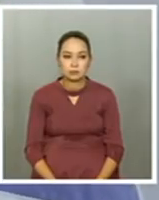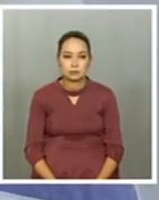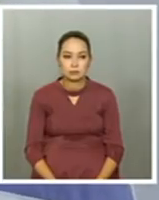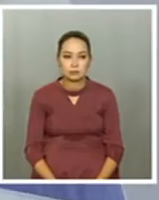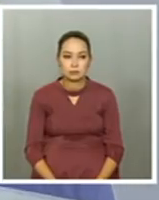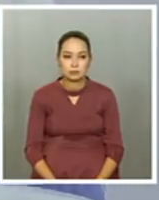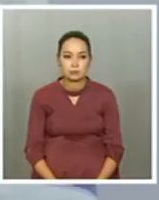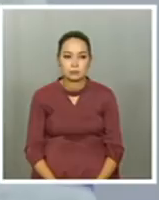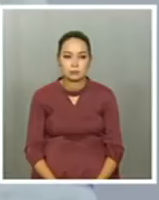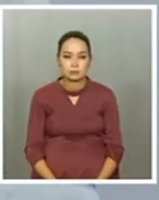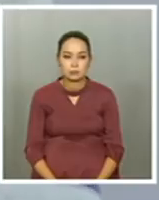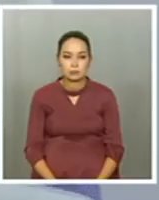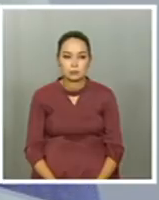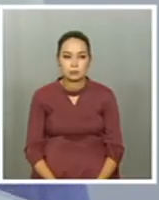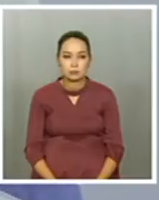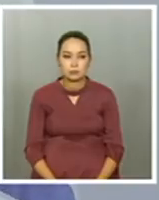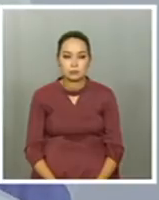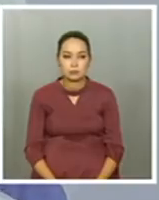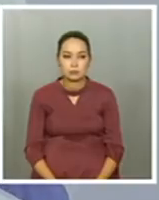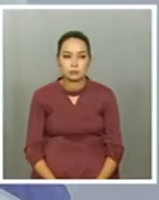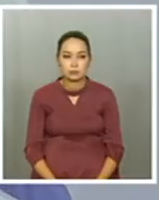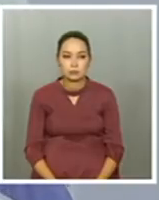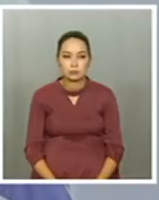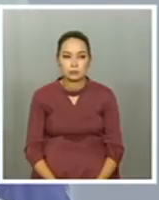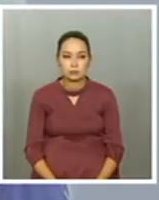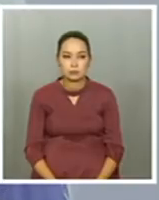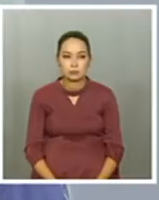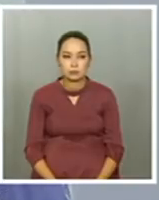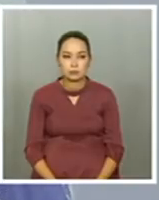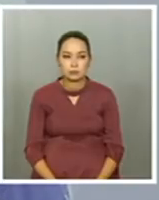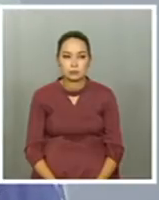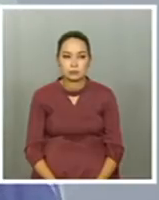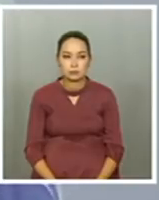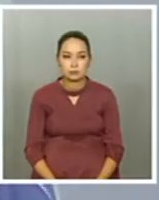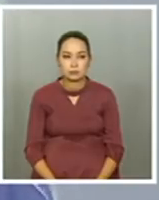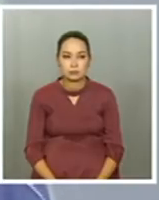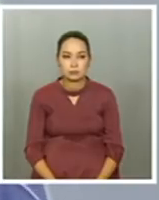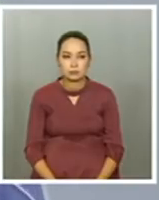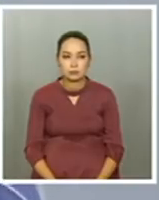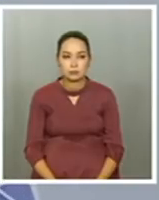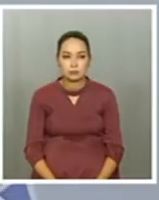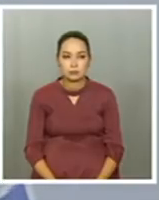Яғни аз мөлшерде қосылып жатыр, сондықтан біз